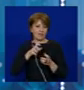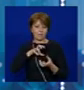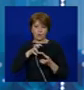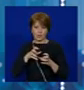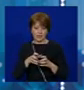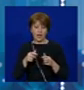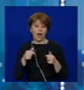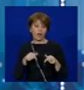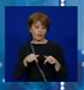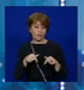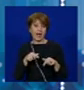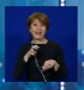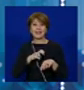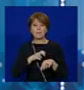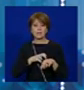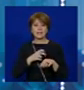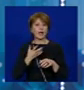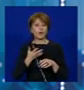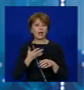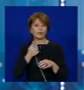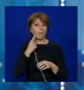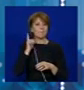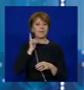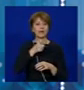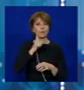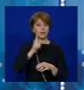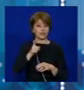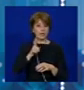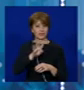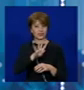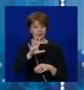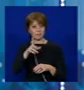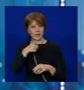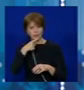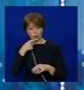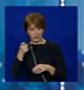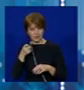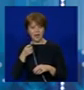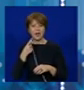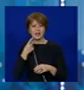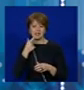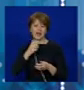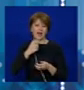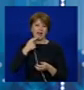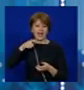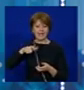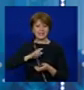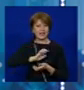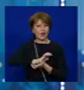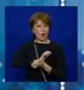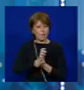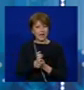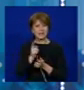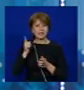която предупреждаваше в последните 4-5 години, че езика на омразата, който се лее от трибуната на Народното събрание и от институциите,